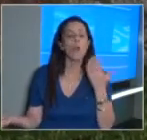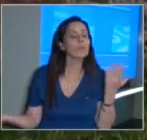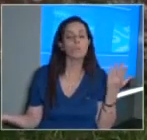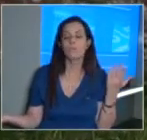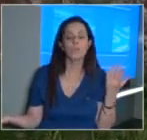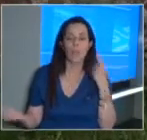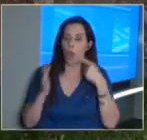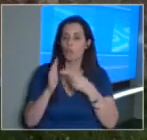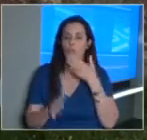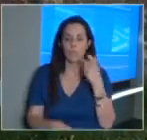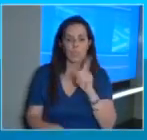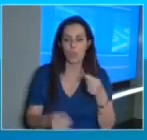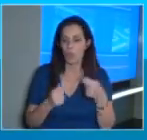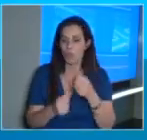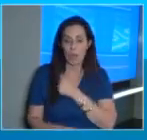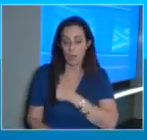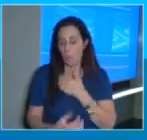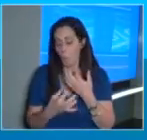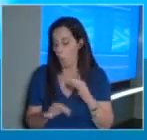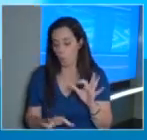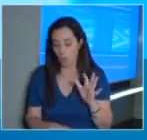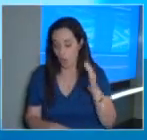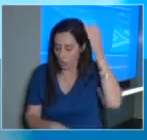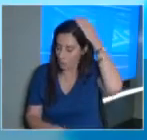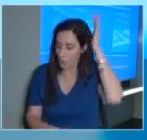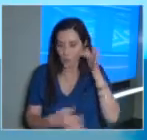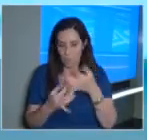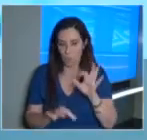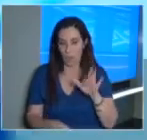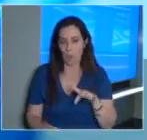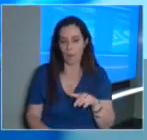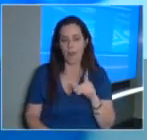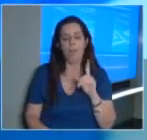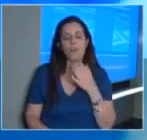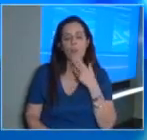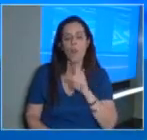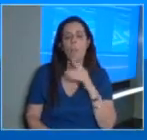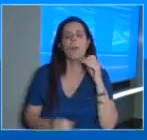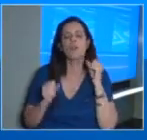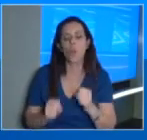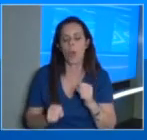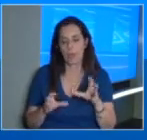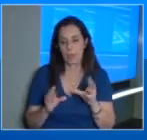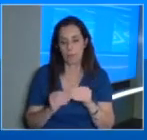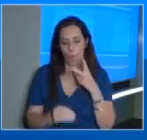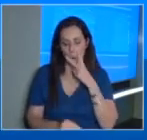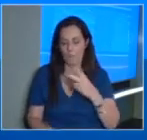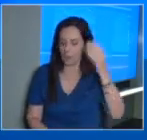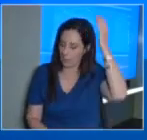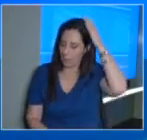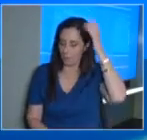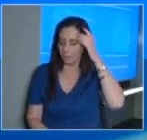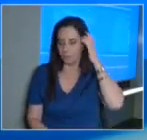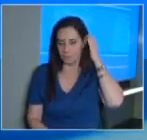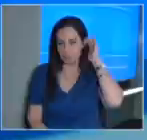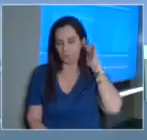להחצין את יהדותו. זה לא עניין של דת, מותר ללכת בכיסוי ראש, גם מותר ללכת עם כיפה. אבל יהודים לא בטוחים אם רואים אותם כיהודים והם